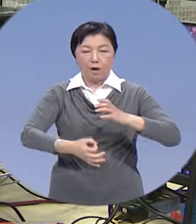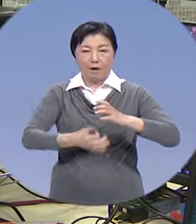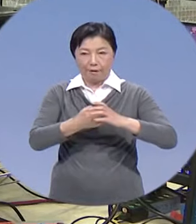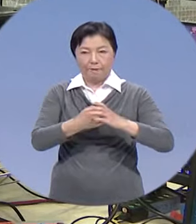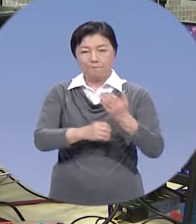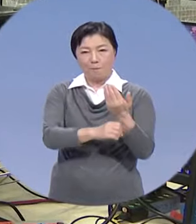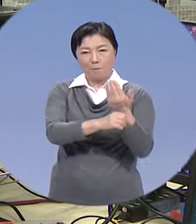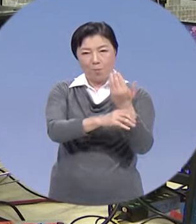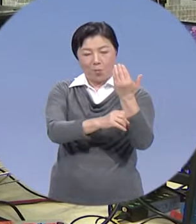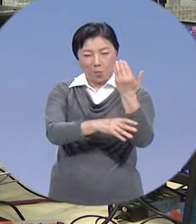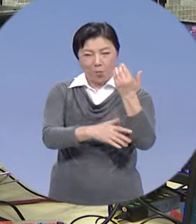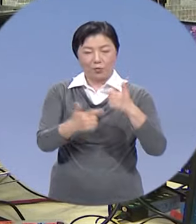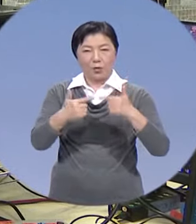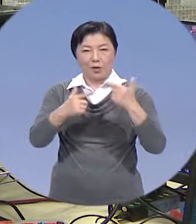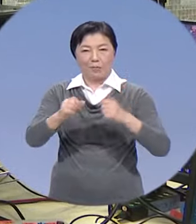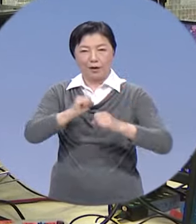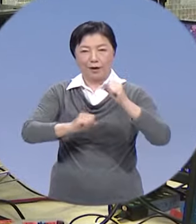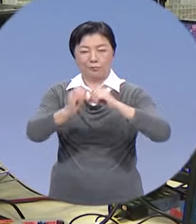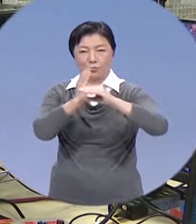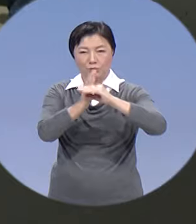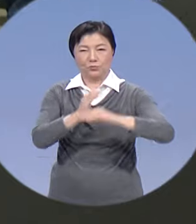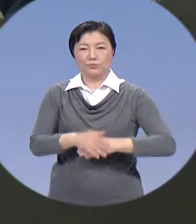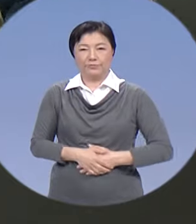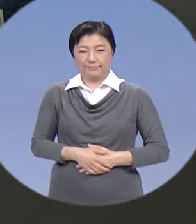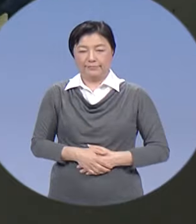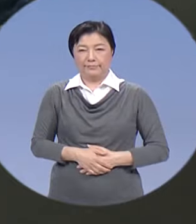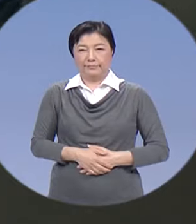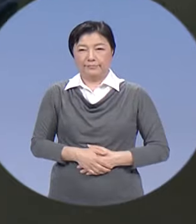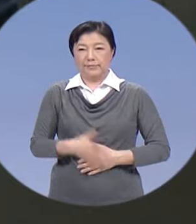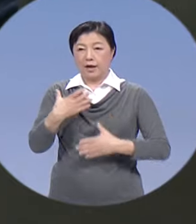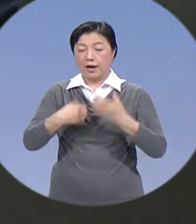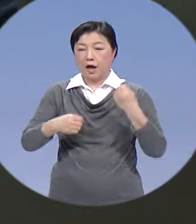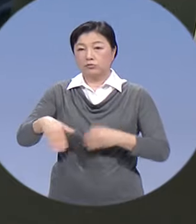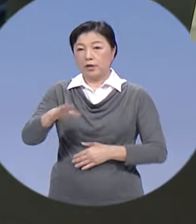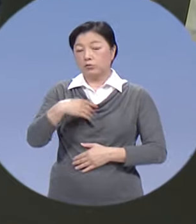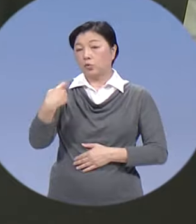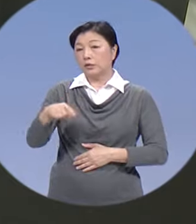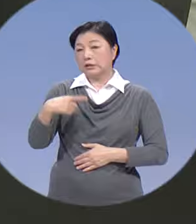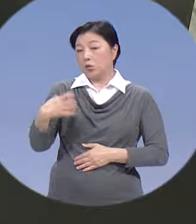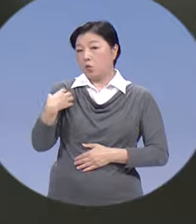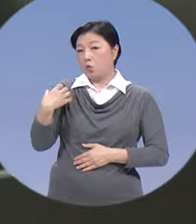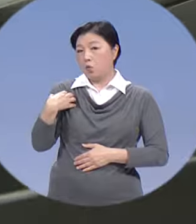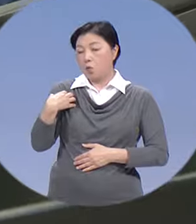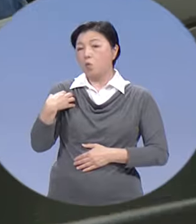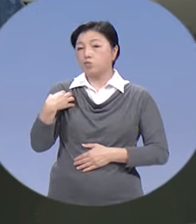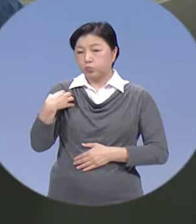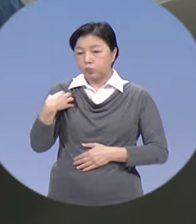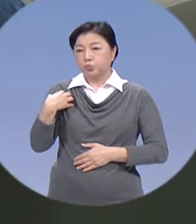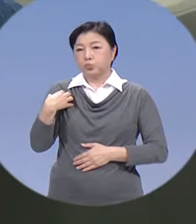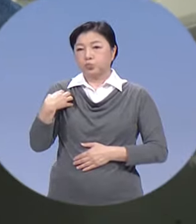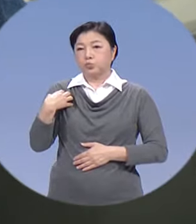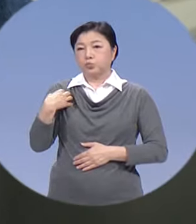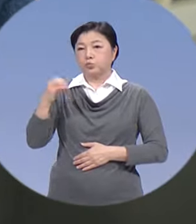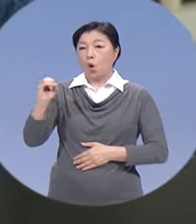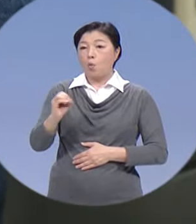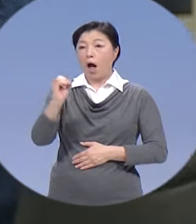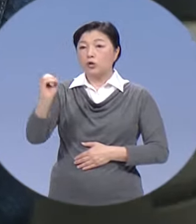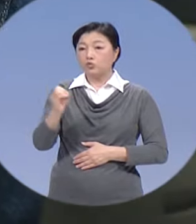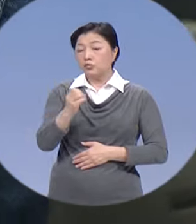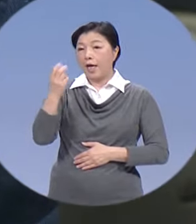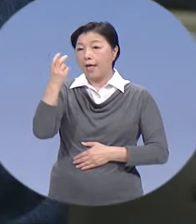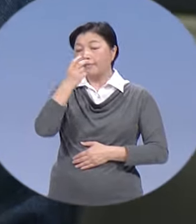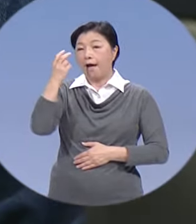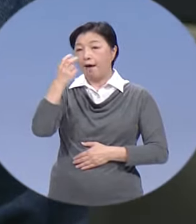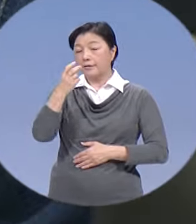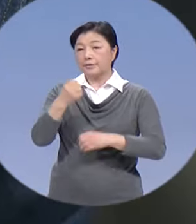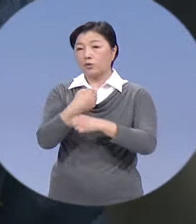せようと日々活動しています。学生たちを指導している惑星探査研究センターの原田さんに